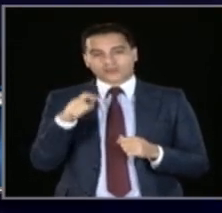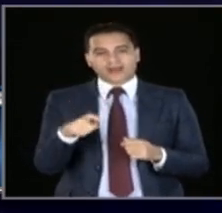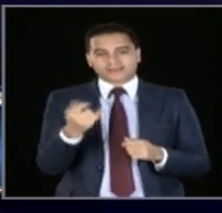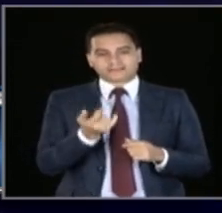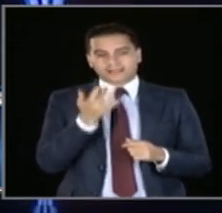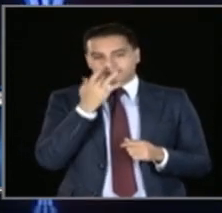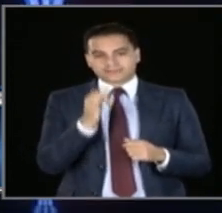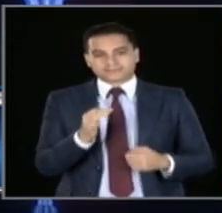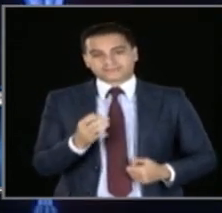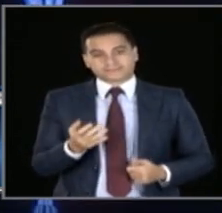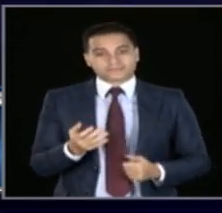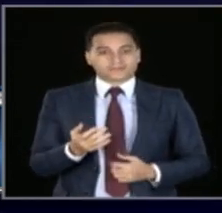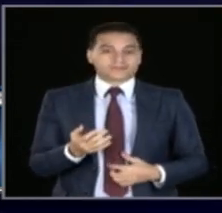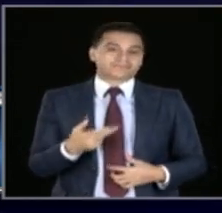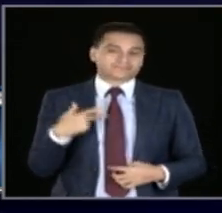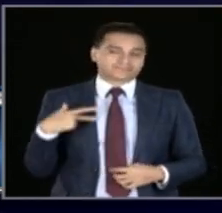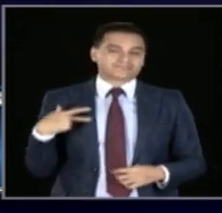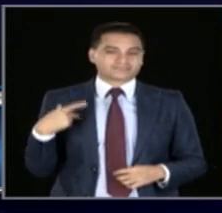ممكن تتخيل طبعا